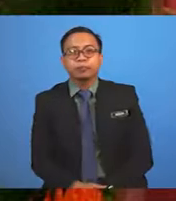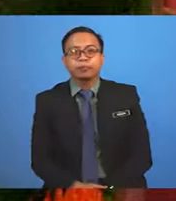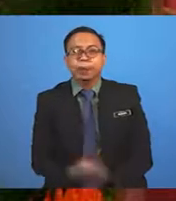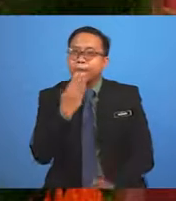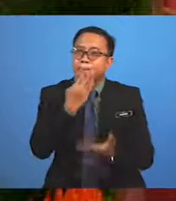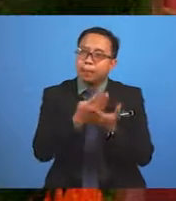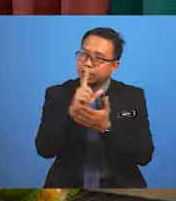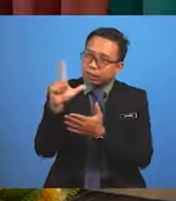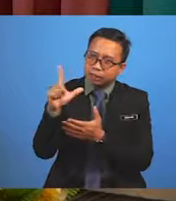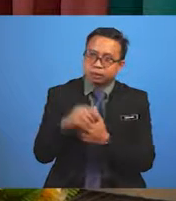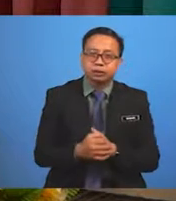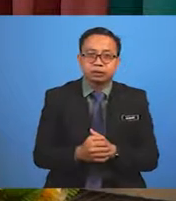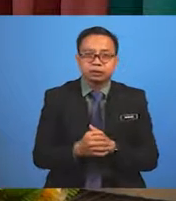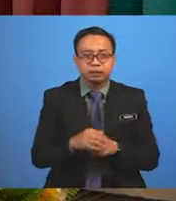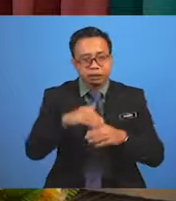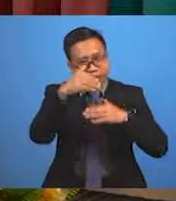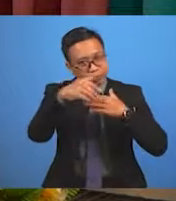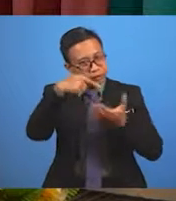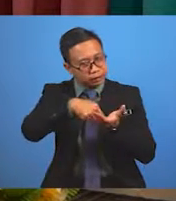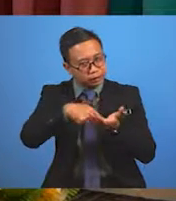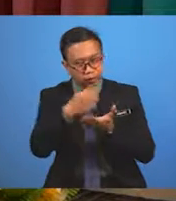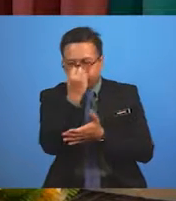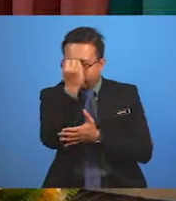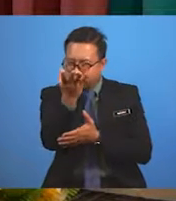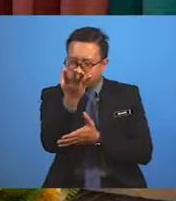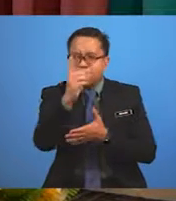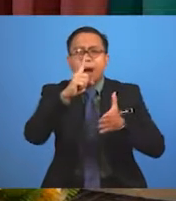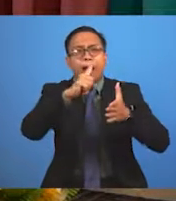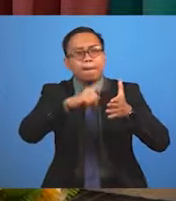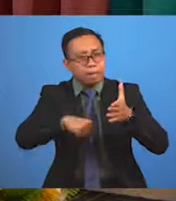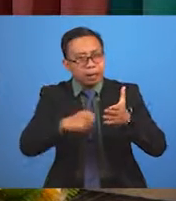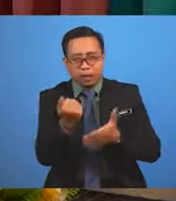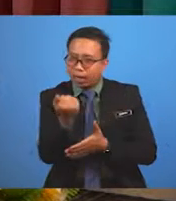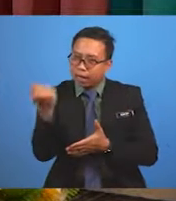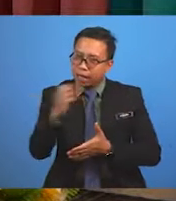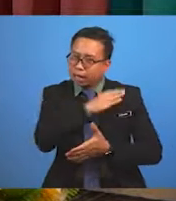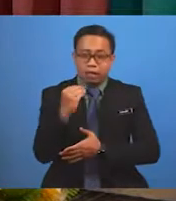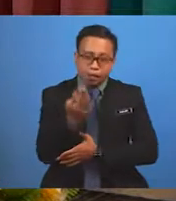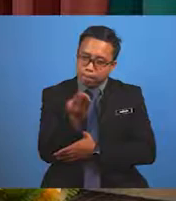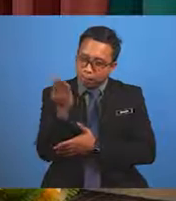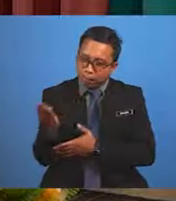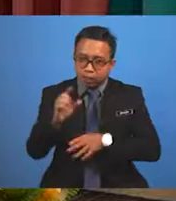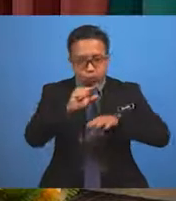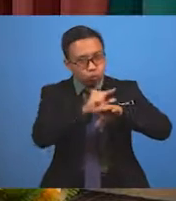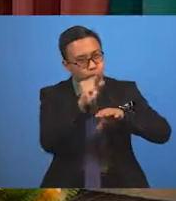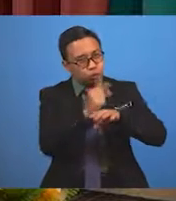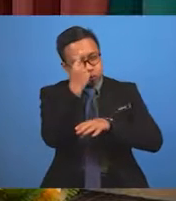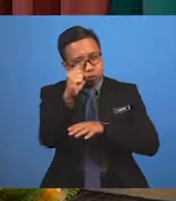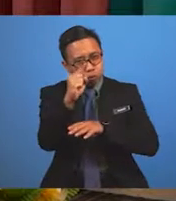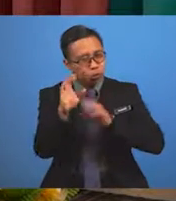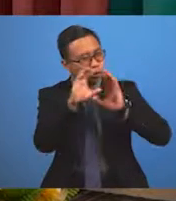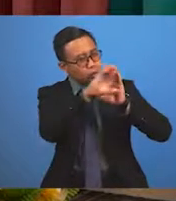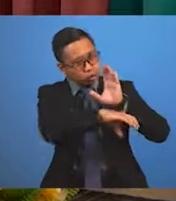Baiklah pelajar-pelajar, pas ini saya akan menerangkan apakah alat dan bahan yang kita gunakan bagi